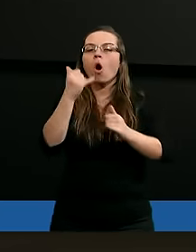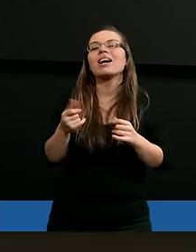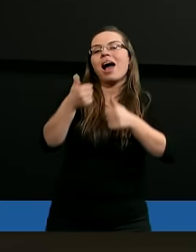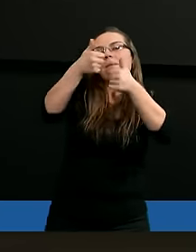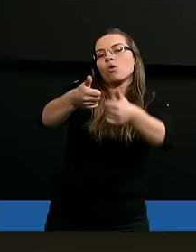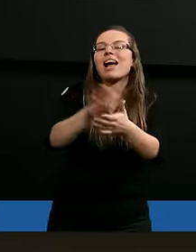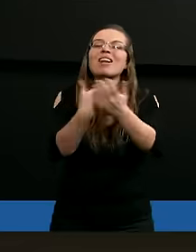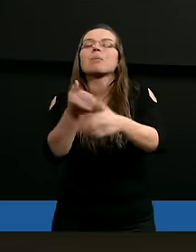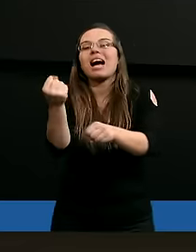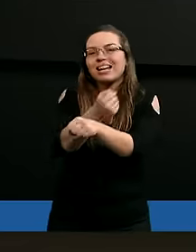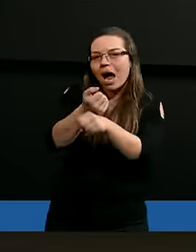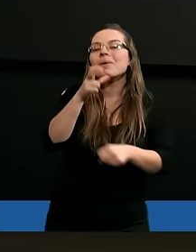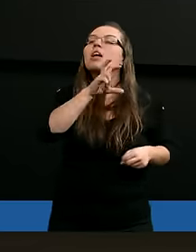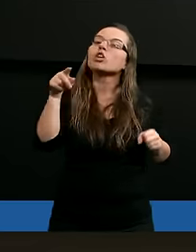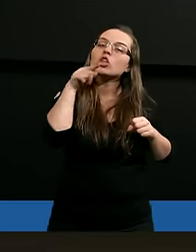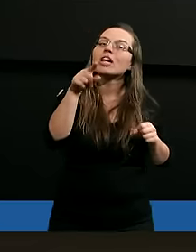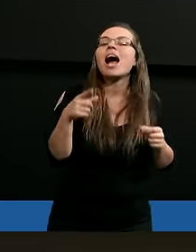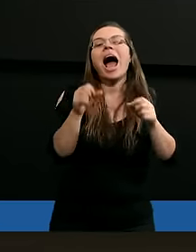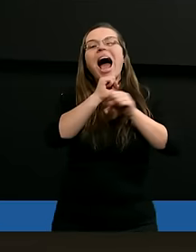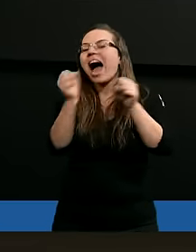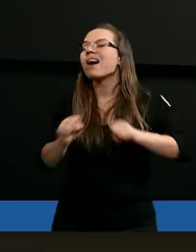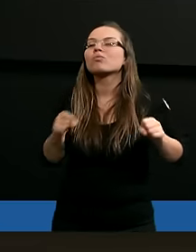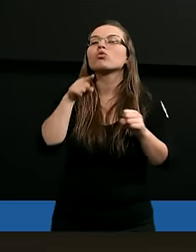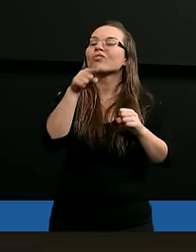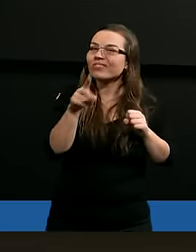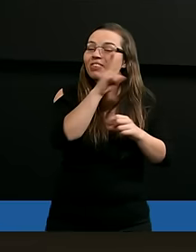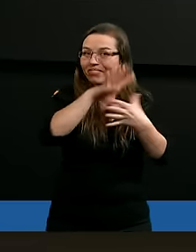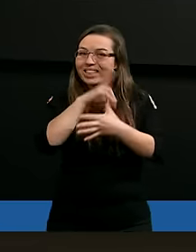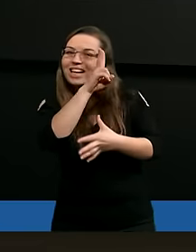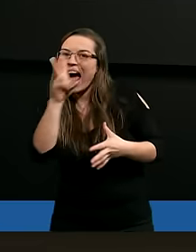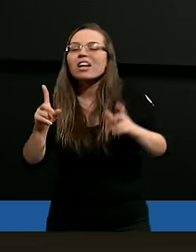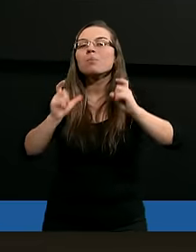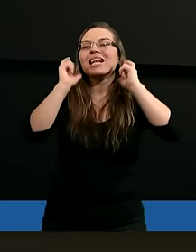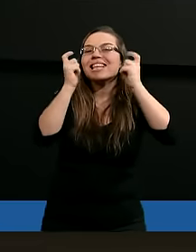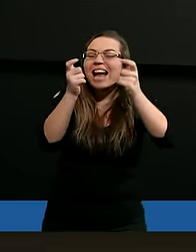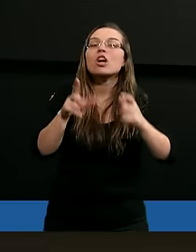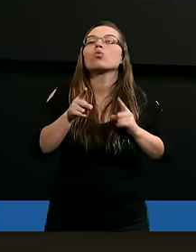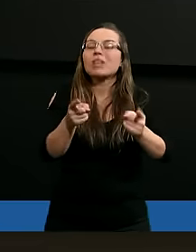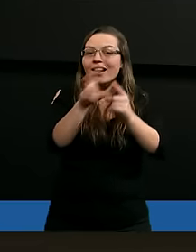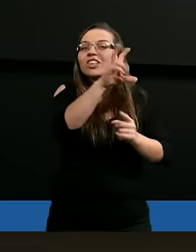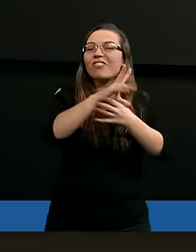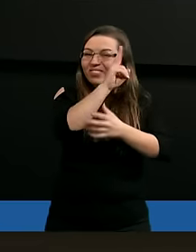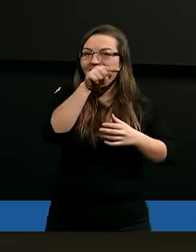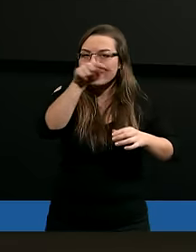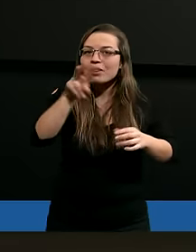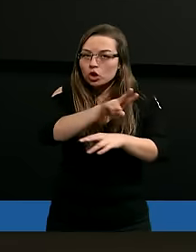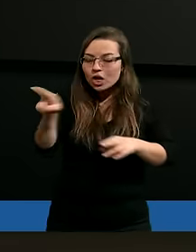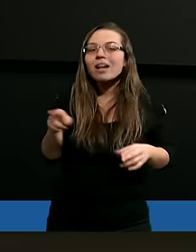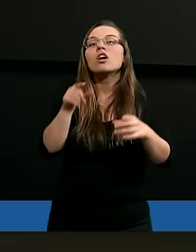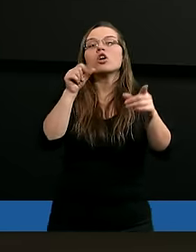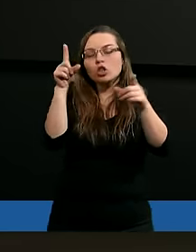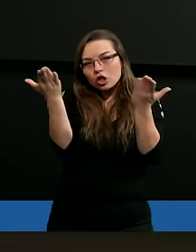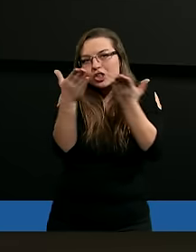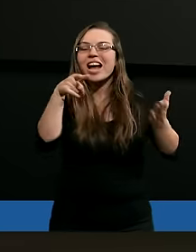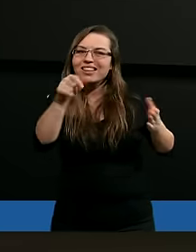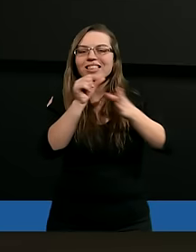postawił kamień? Czy absolutnie w każdym działaniu, zdarzeniu wokół nas gdzieś